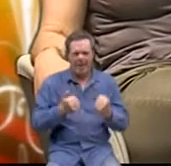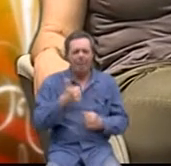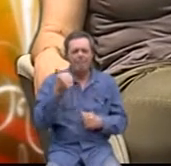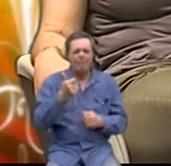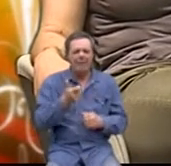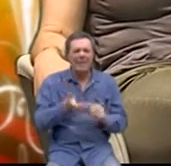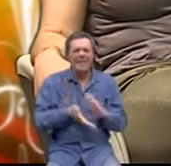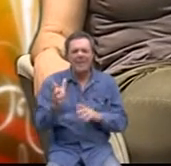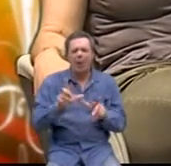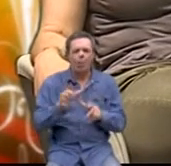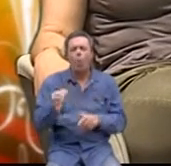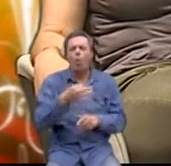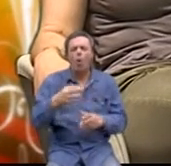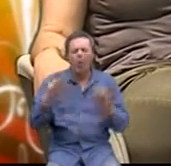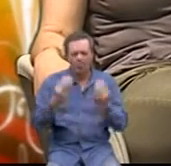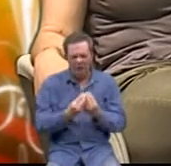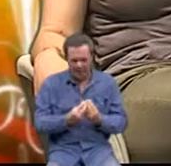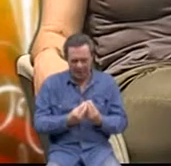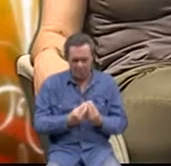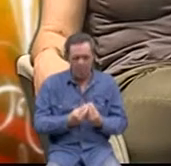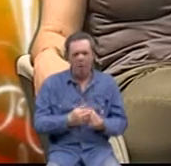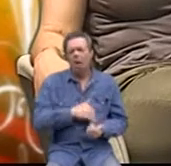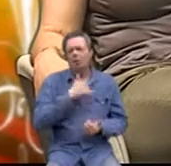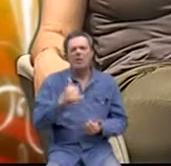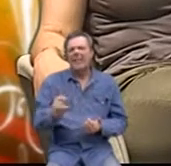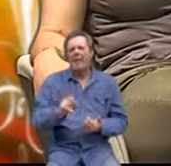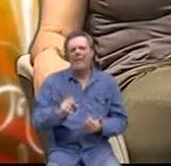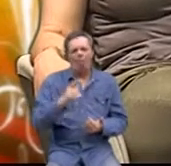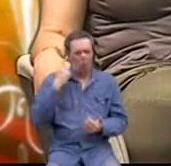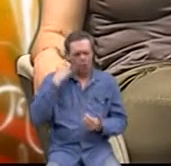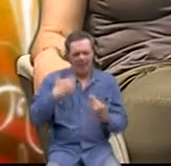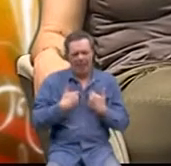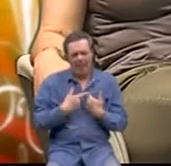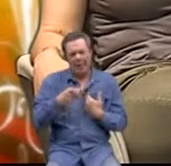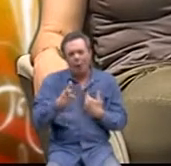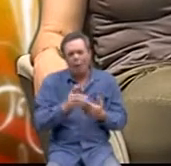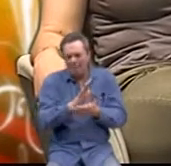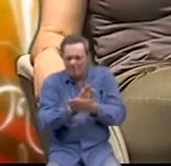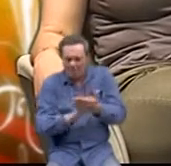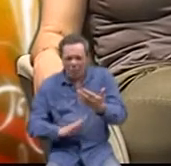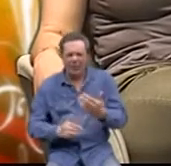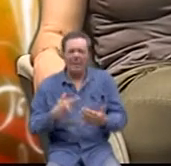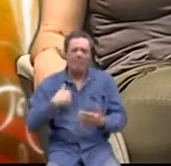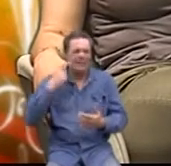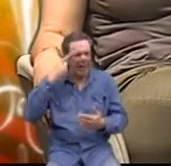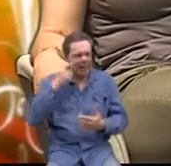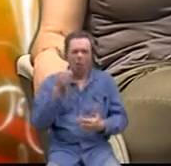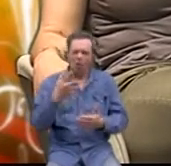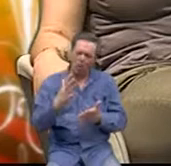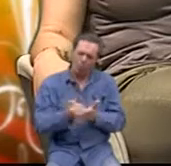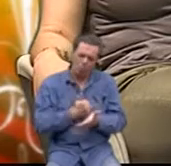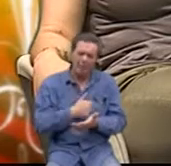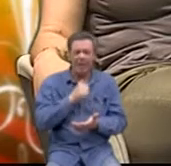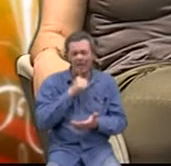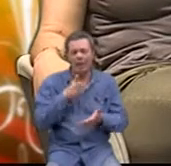izlazak u lokalnu zajednicu. U principu do sada za tako neki pothvat niste ni mogli čuti, ali ovo je nekako početak i mi se nadamo da će dobro uspjeti i